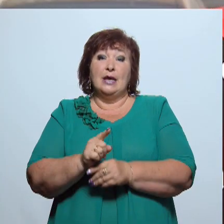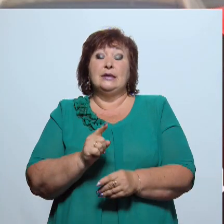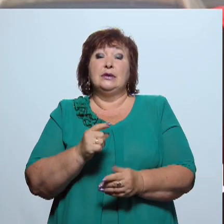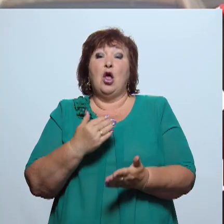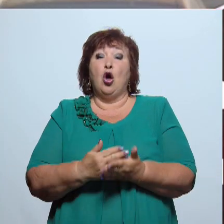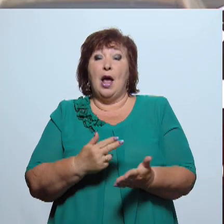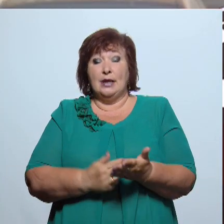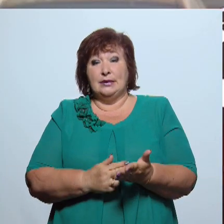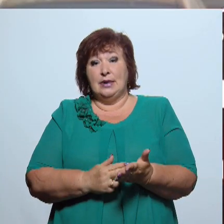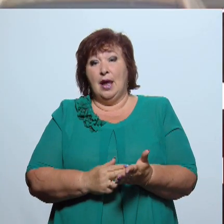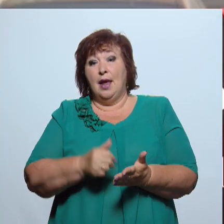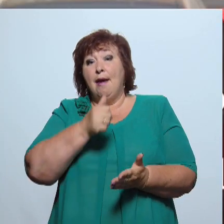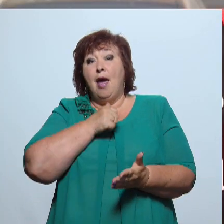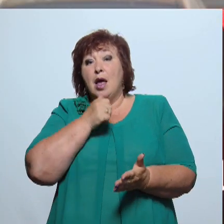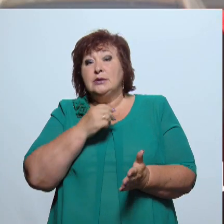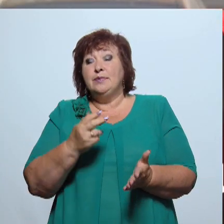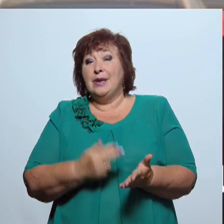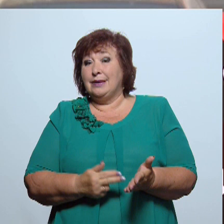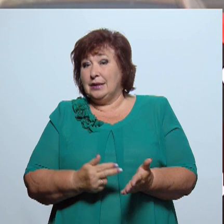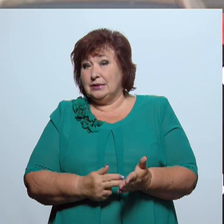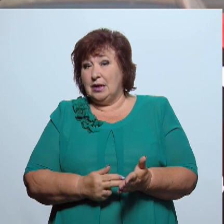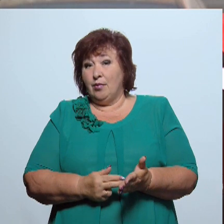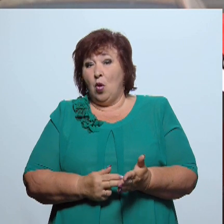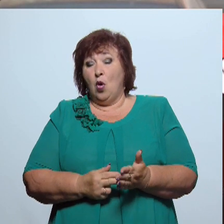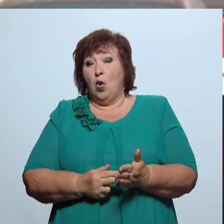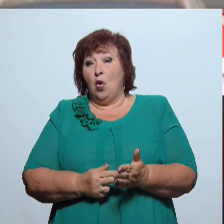экспертиза по